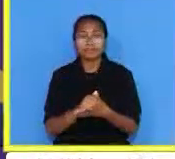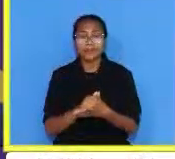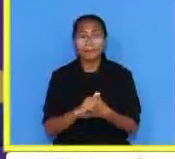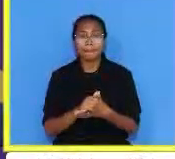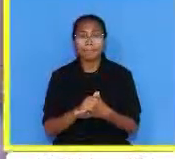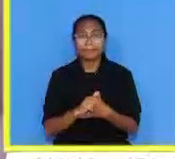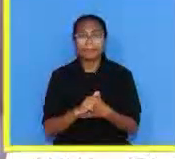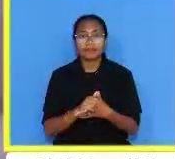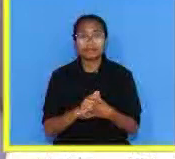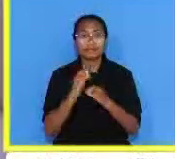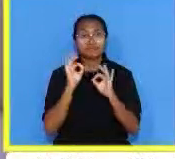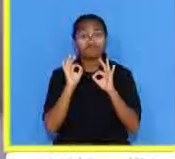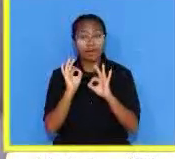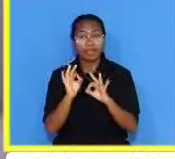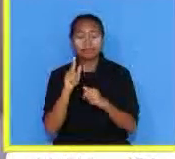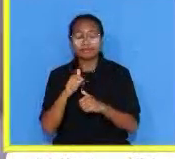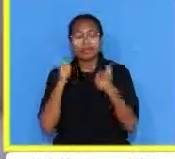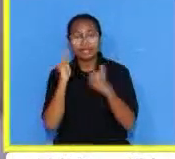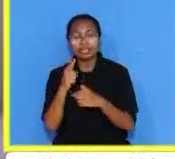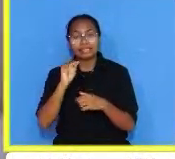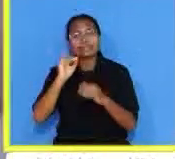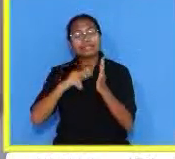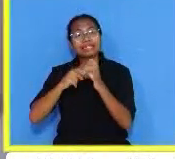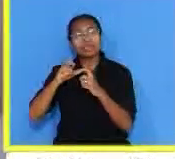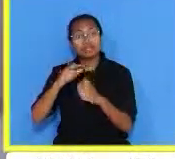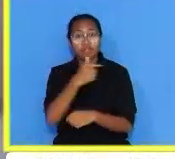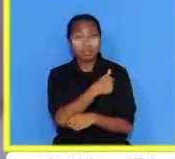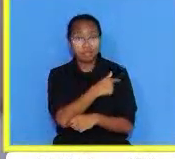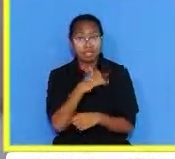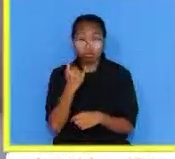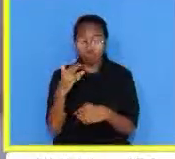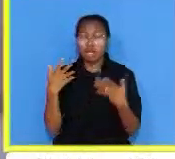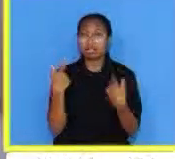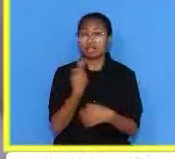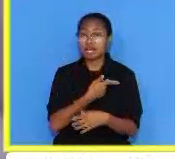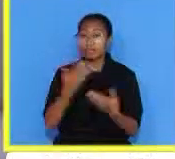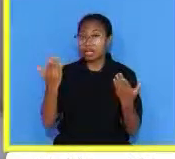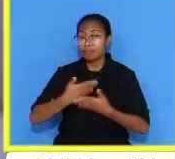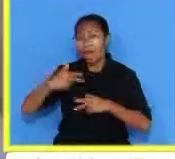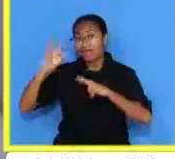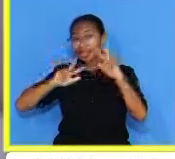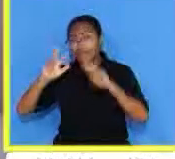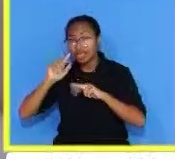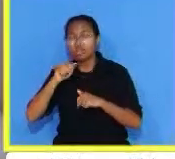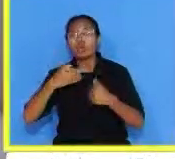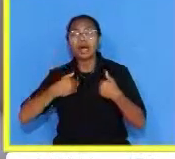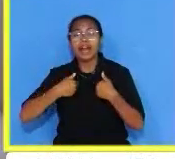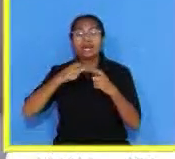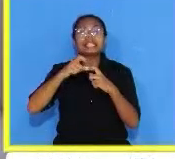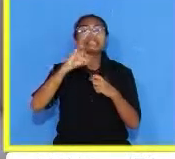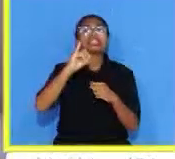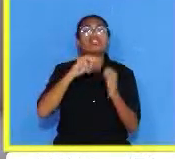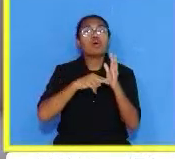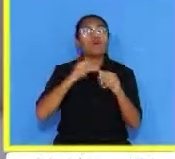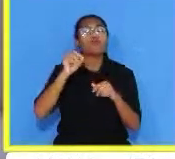Ya, baik, jenis vaksin yang sudah kita terima untuk Provinsi NTT itu ada jenis Sinovac,